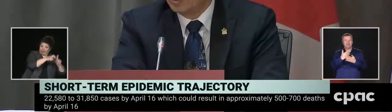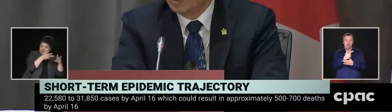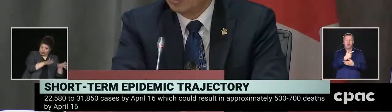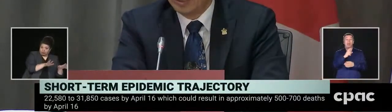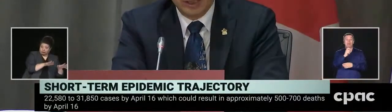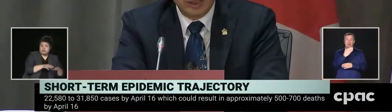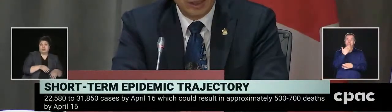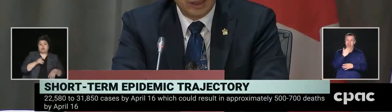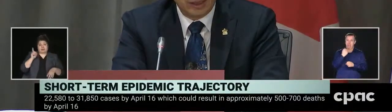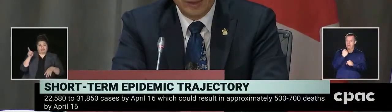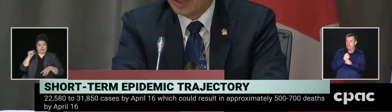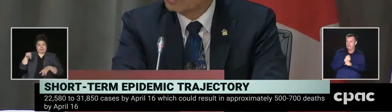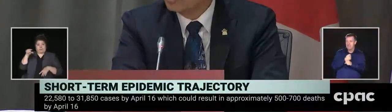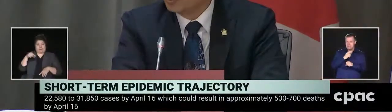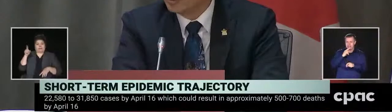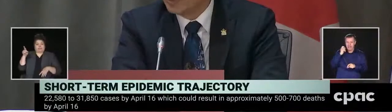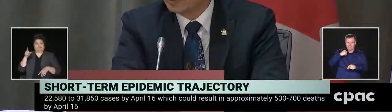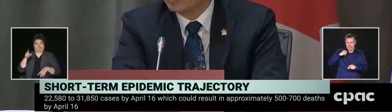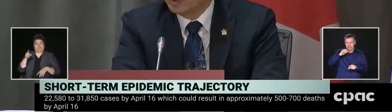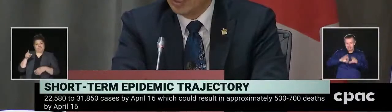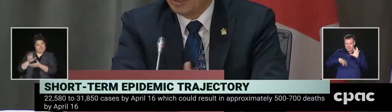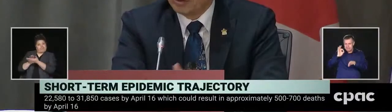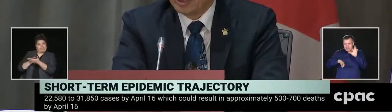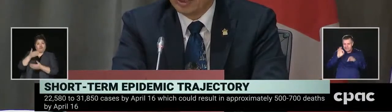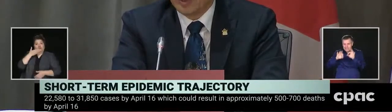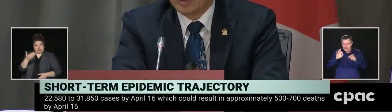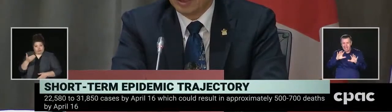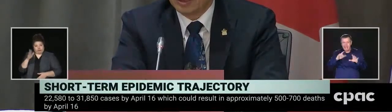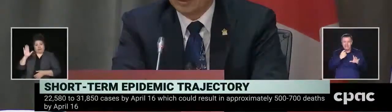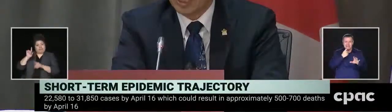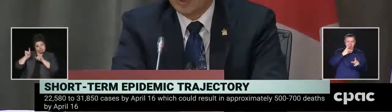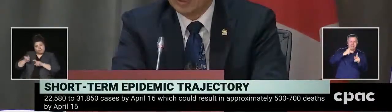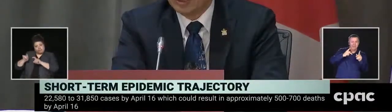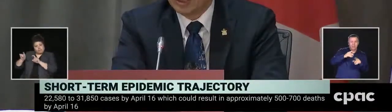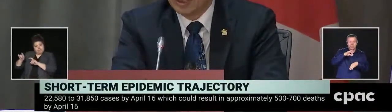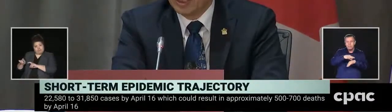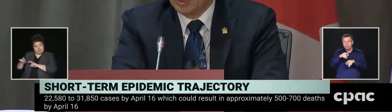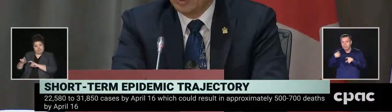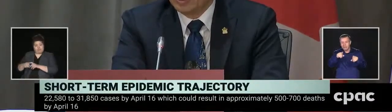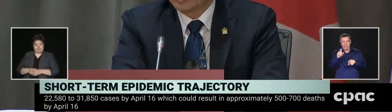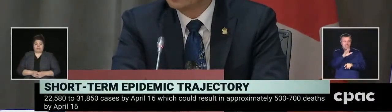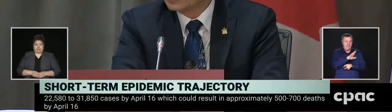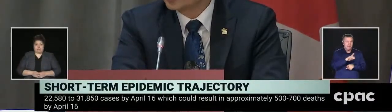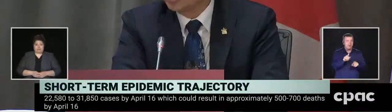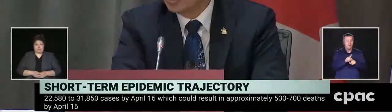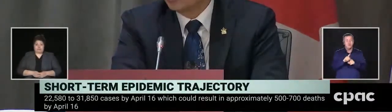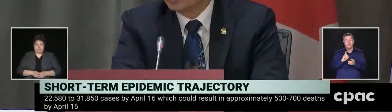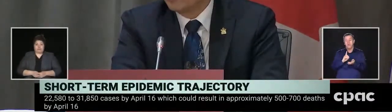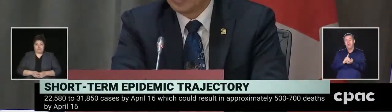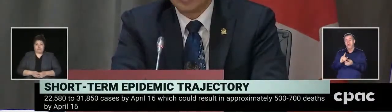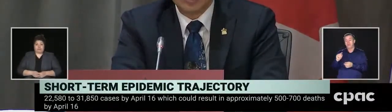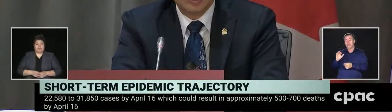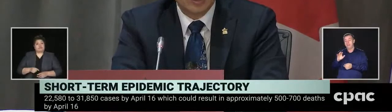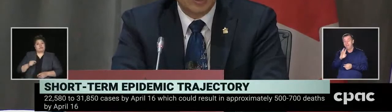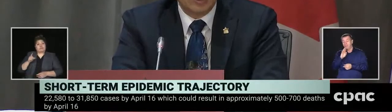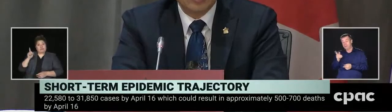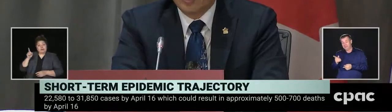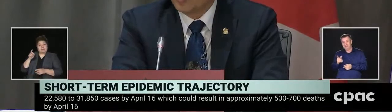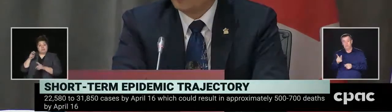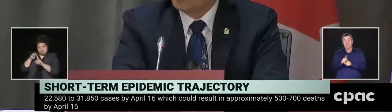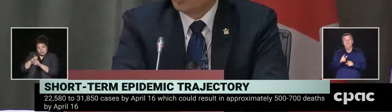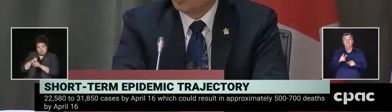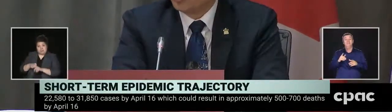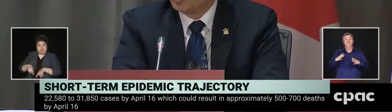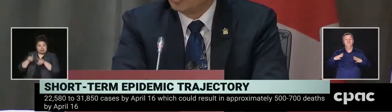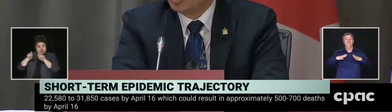dépister les personnes au Québec. Et aussi, comme Dr. Tam a dit, que la relâche scolaire au Québec